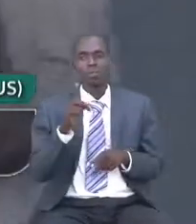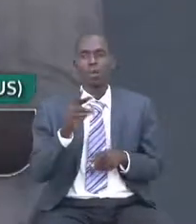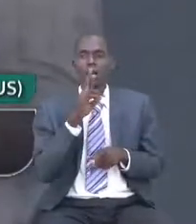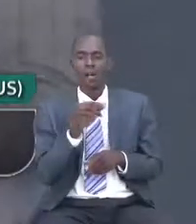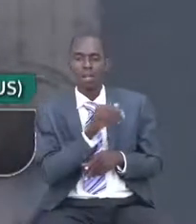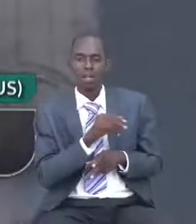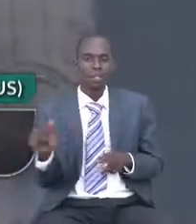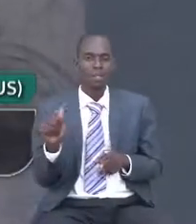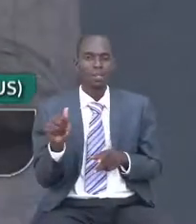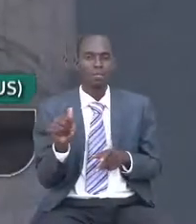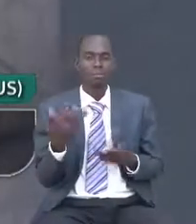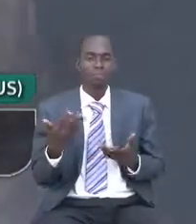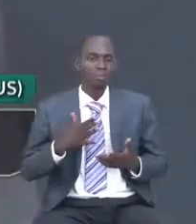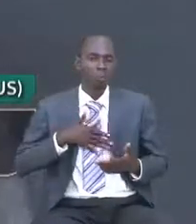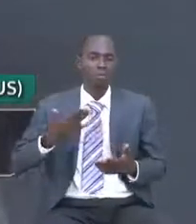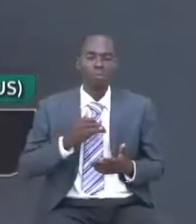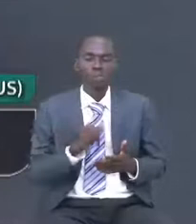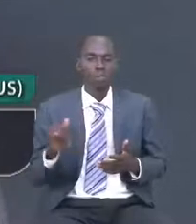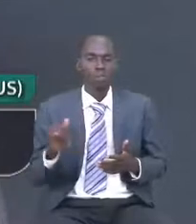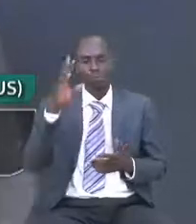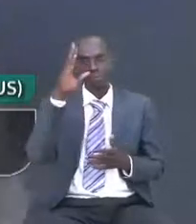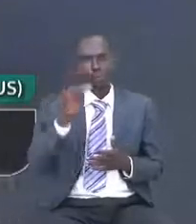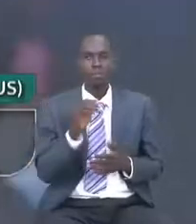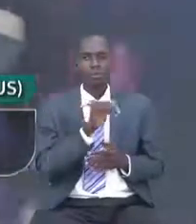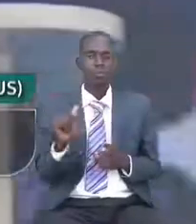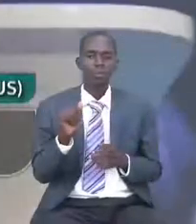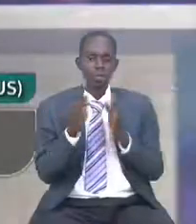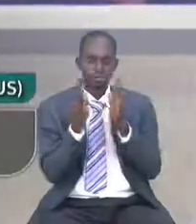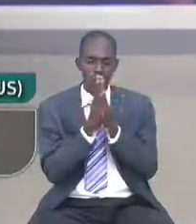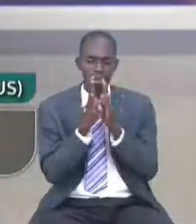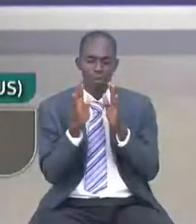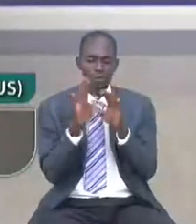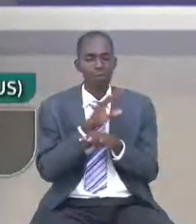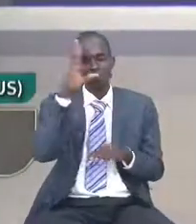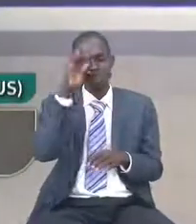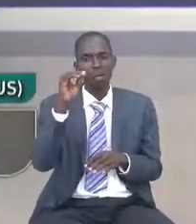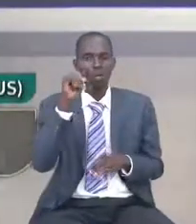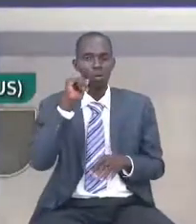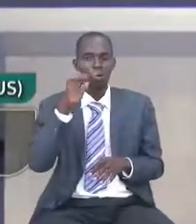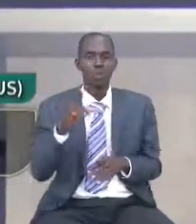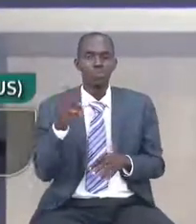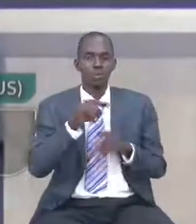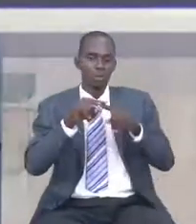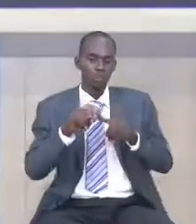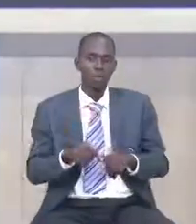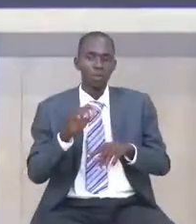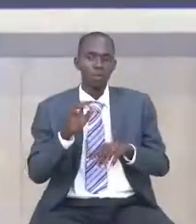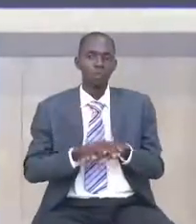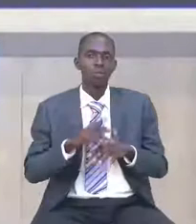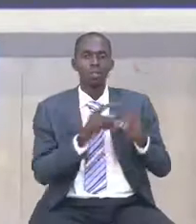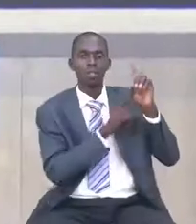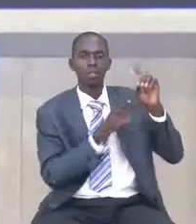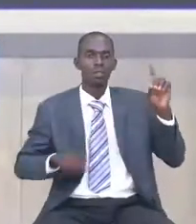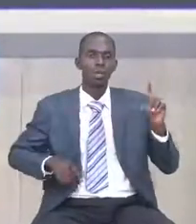un homme motivé par l'essentiel. Tu es un homme de passion, une femme de passion. Tu es un homme, une femme